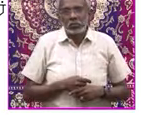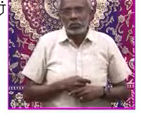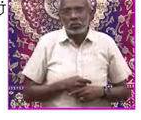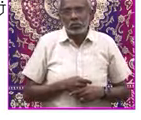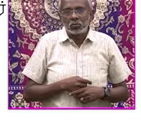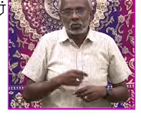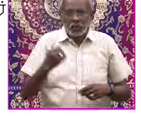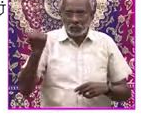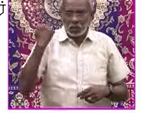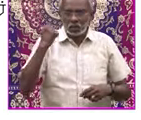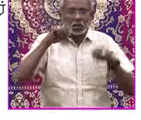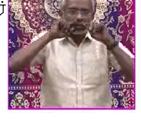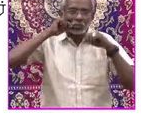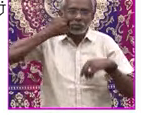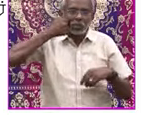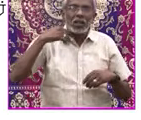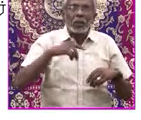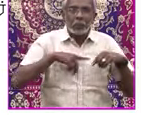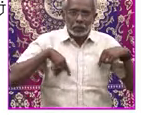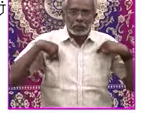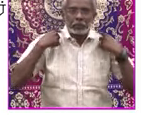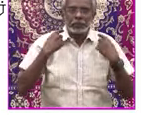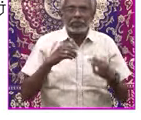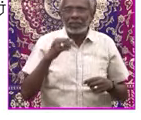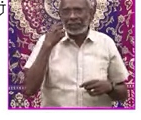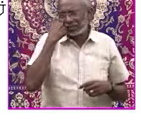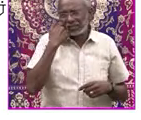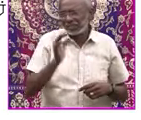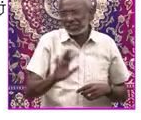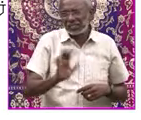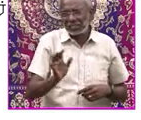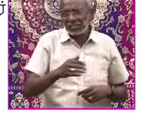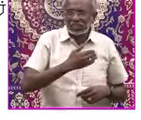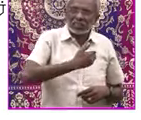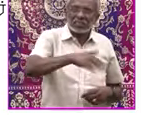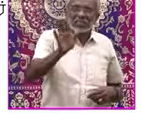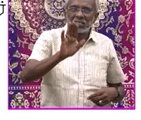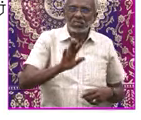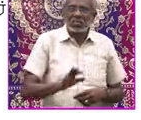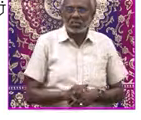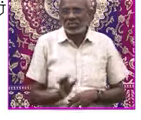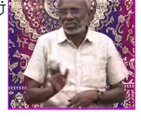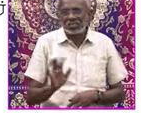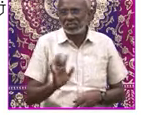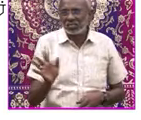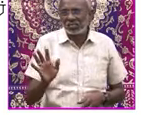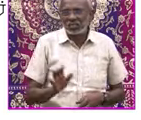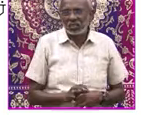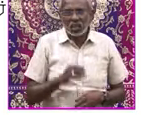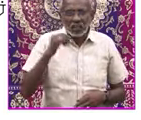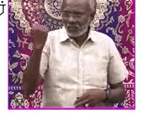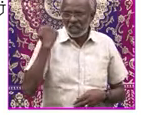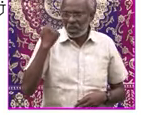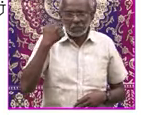ஆடவனையே மணந்து கொண்டார்கள். வீரமற்ற ஆடவரை அக்கால பெண்டீர் மணந்து கொள்ள விழையார்.